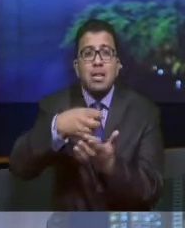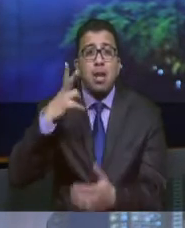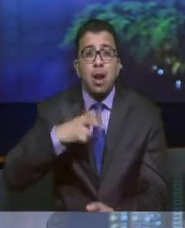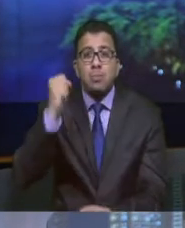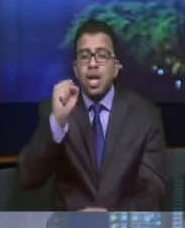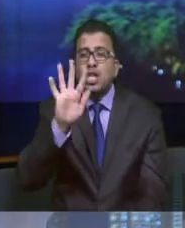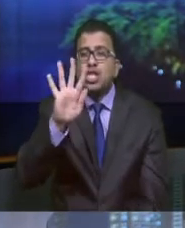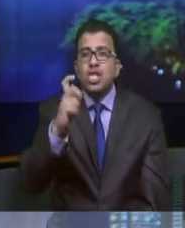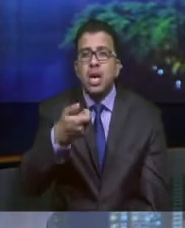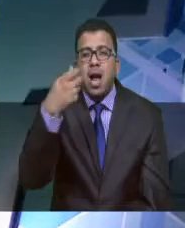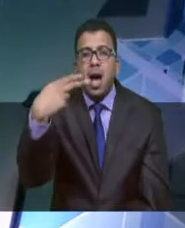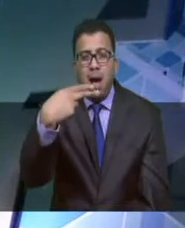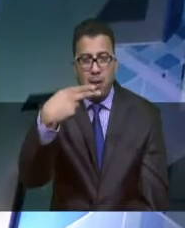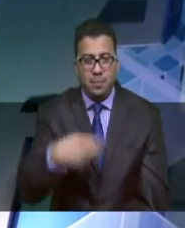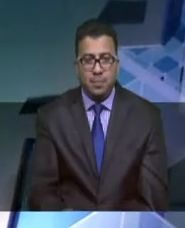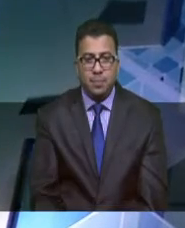شراع.